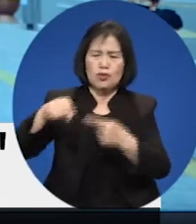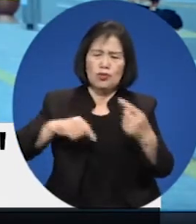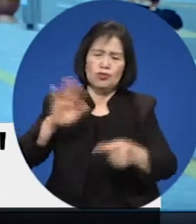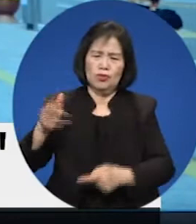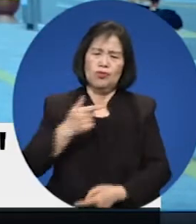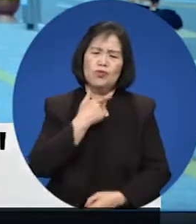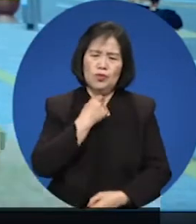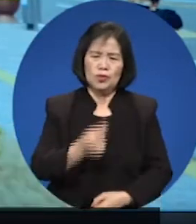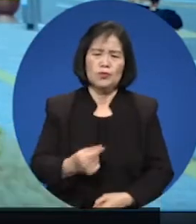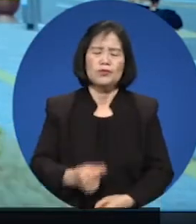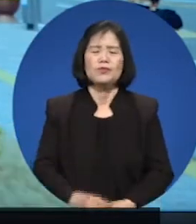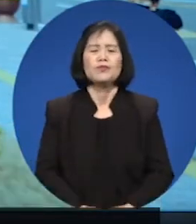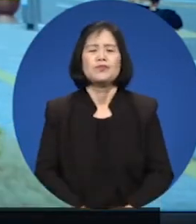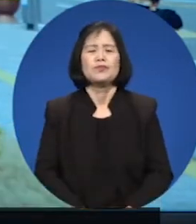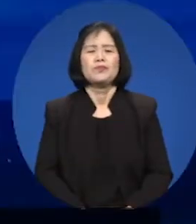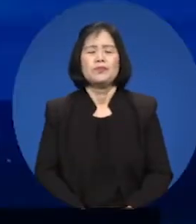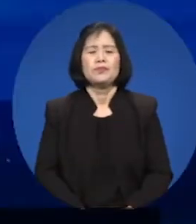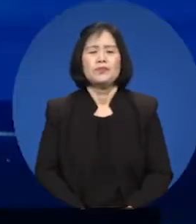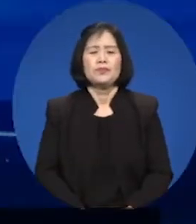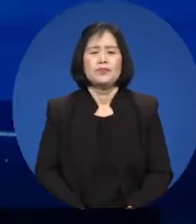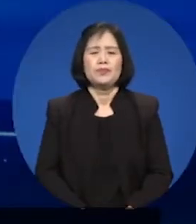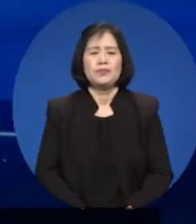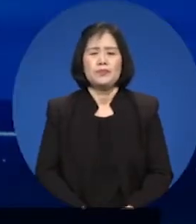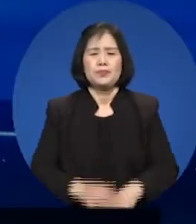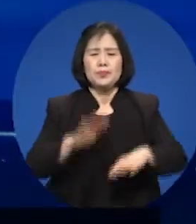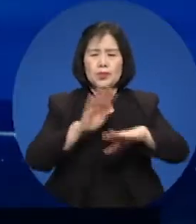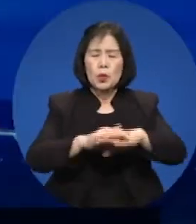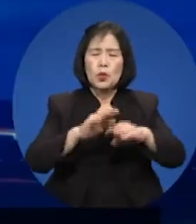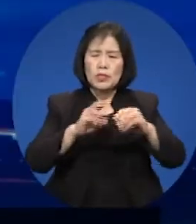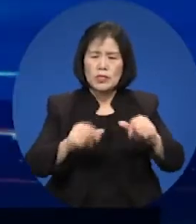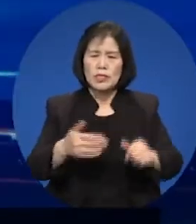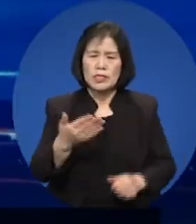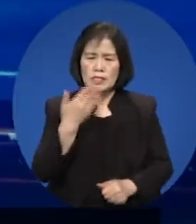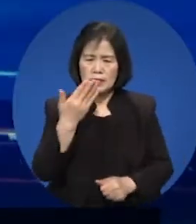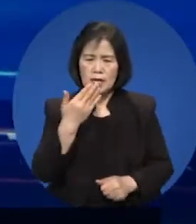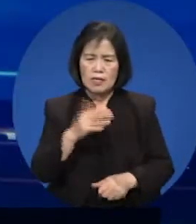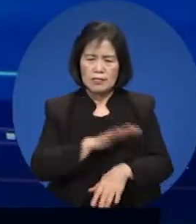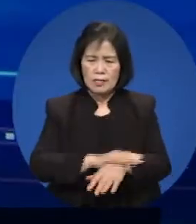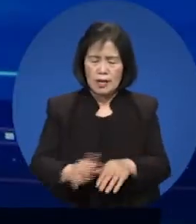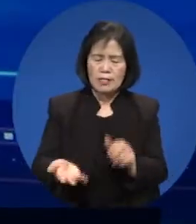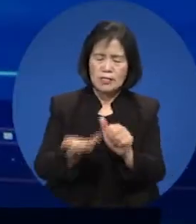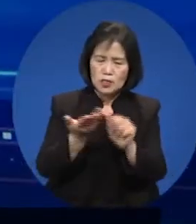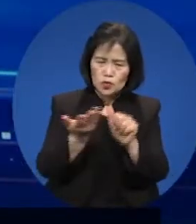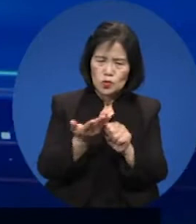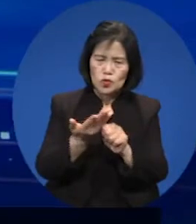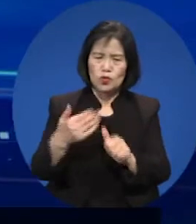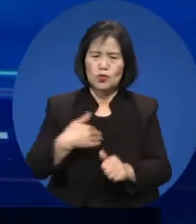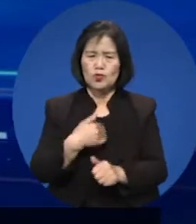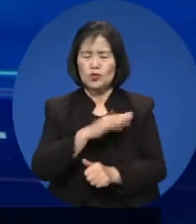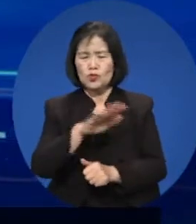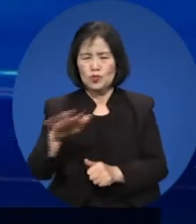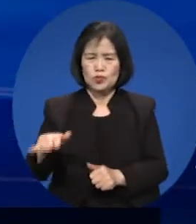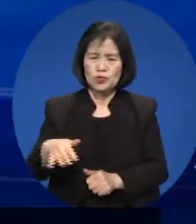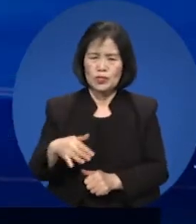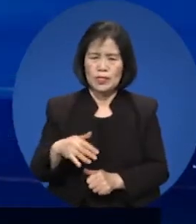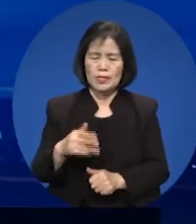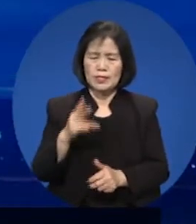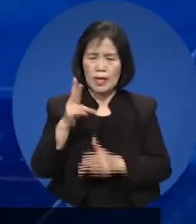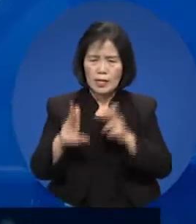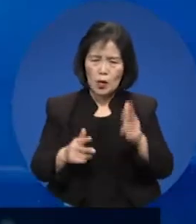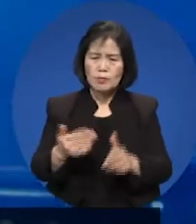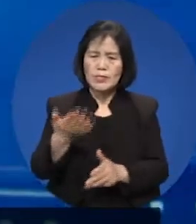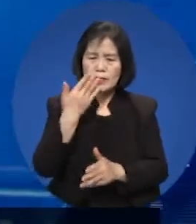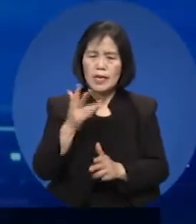생각을 갖고 있습니다 하겠습니다 농지 식량을 재배하고 또한 우리의 어떤 그 4 더 어떤